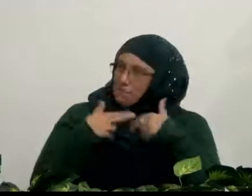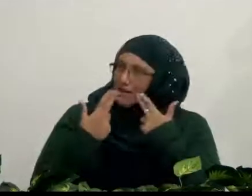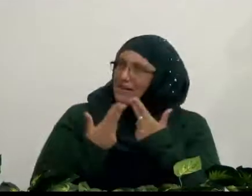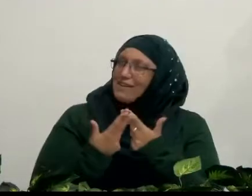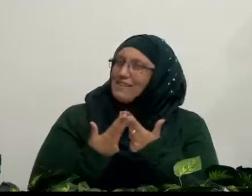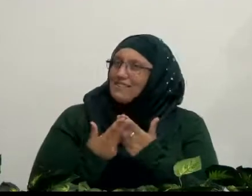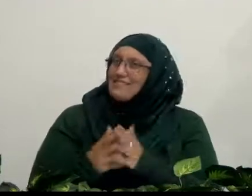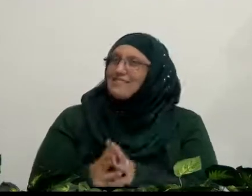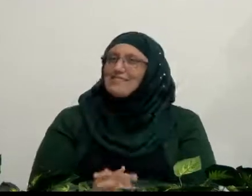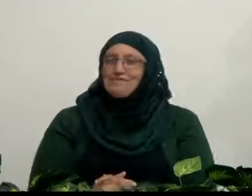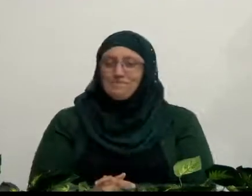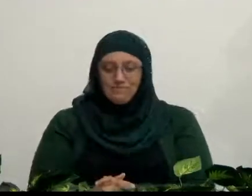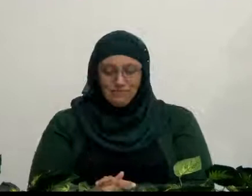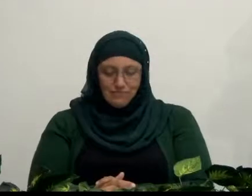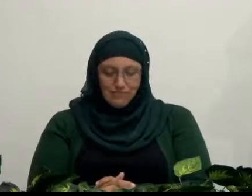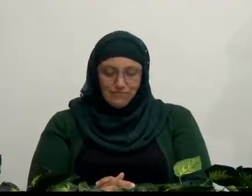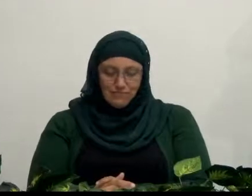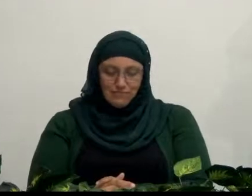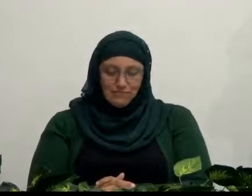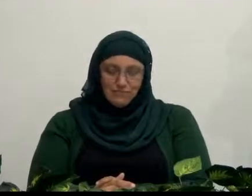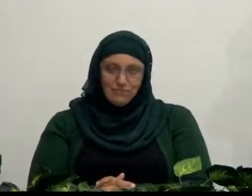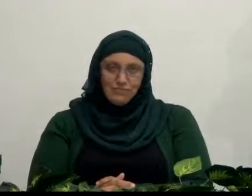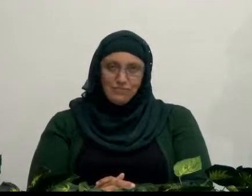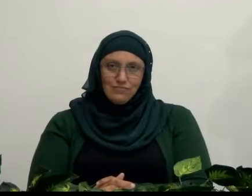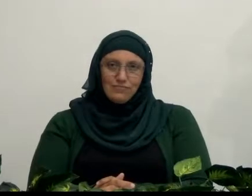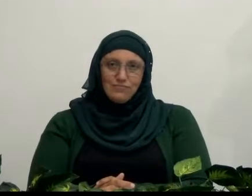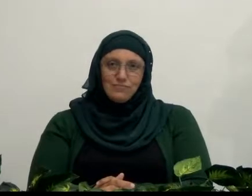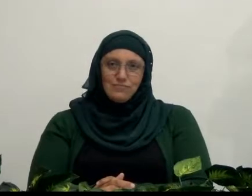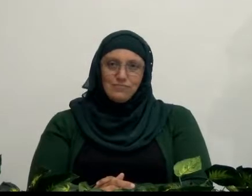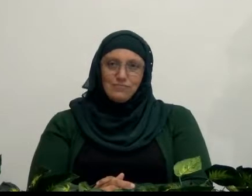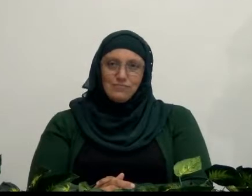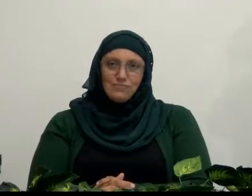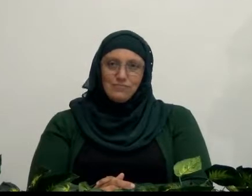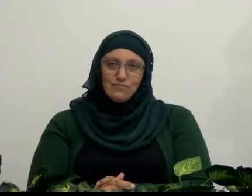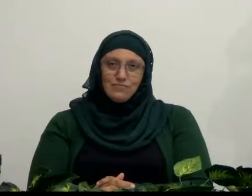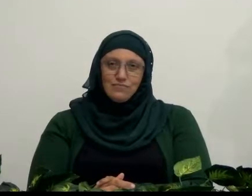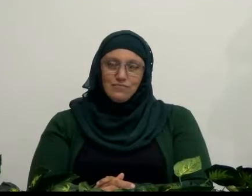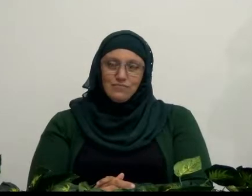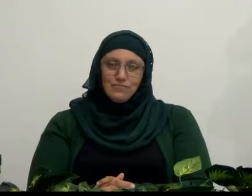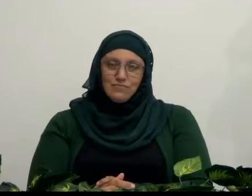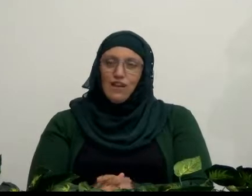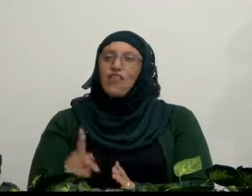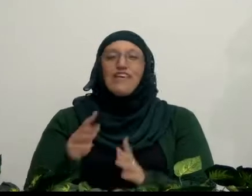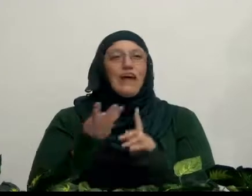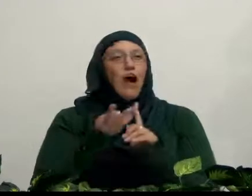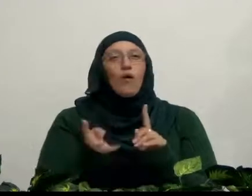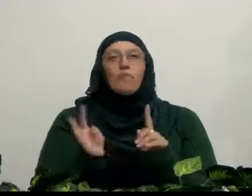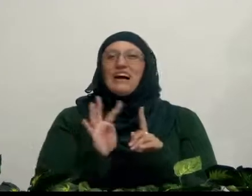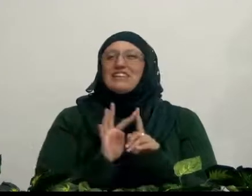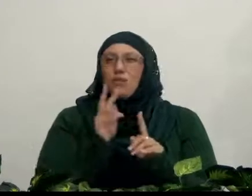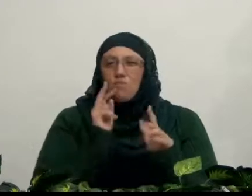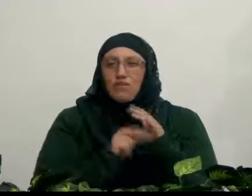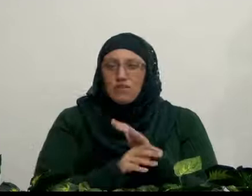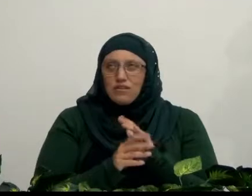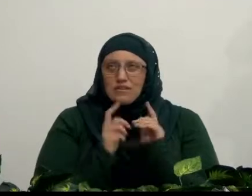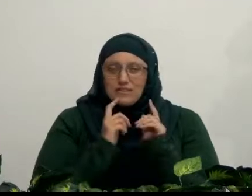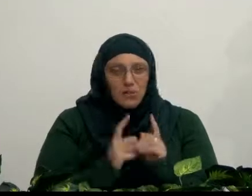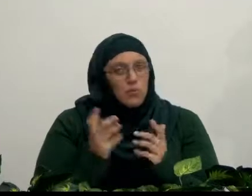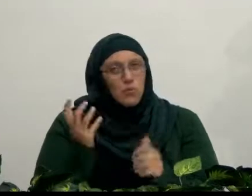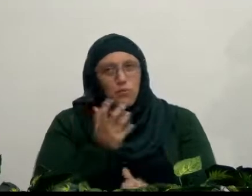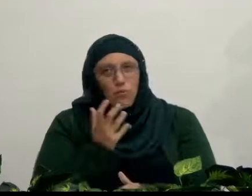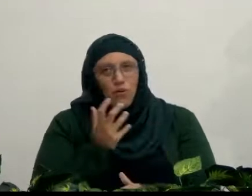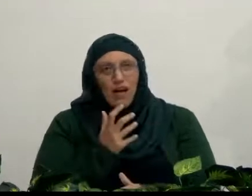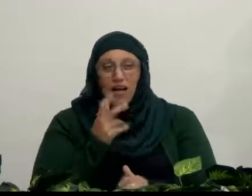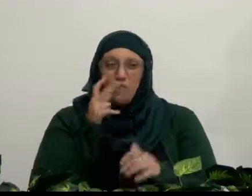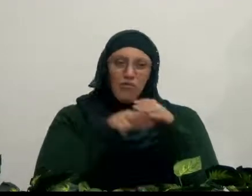قلب سلمان لقتله. Abu Dhar and Salman, both of them were the companions of the Prophet. But the level of the